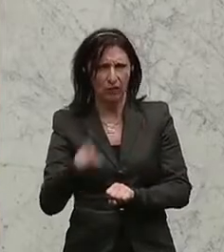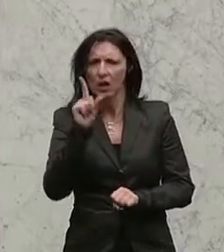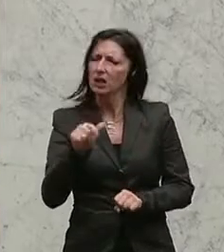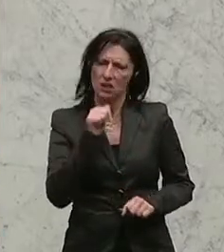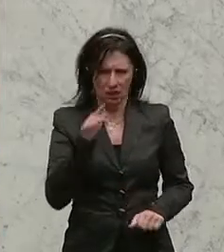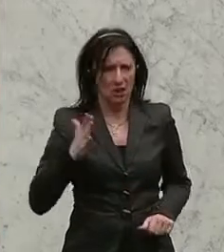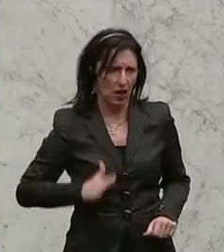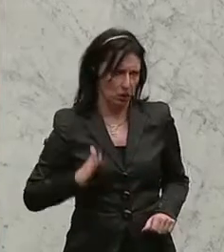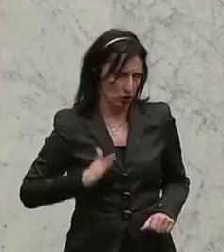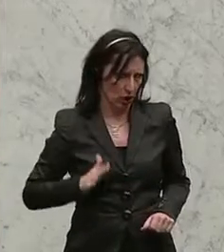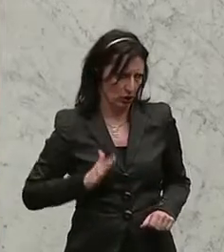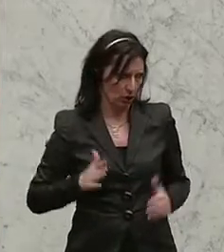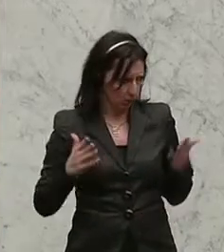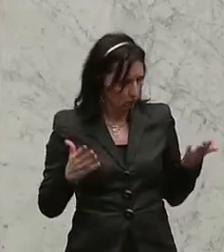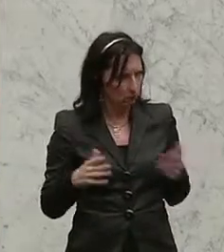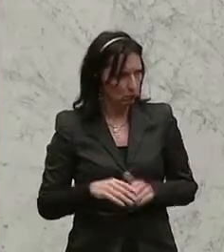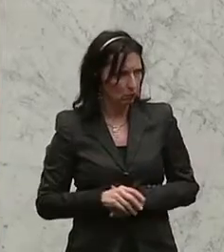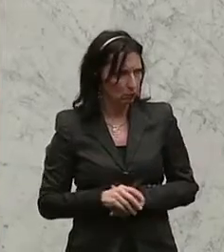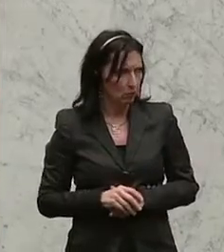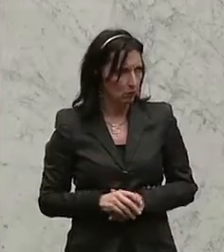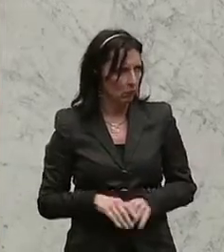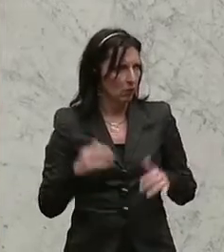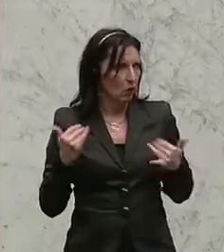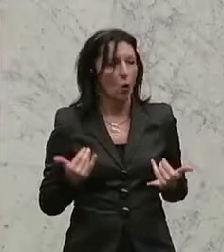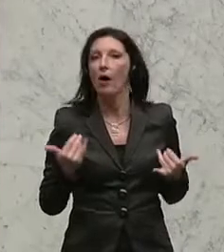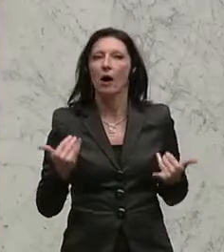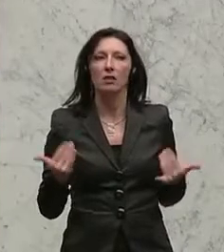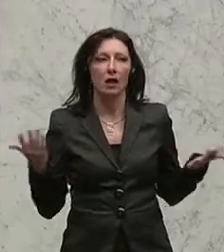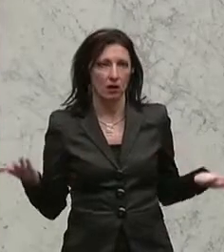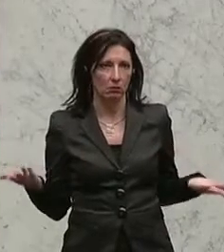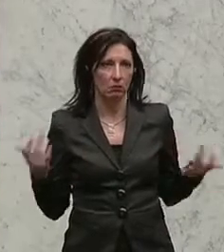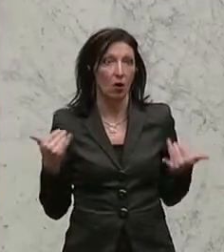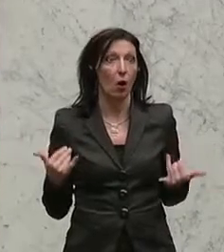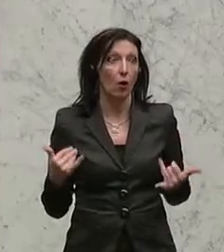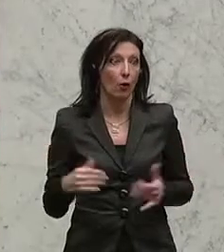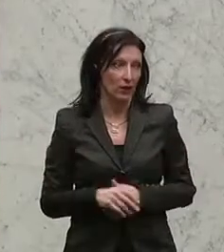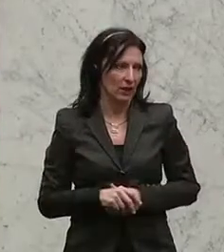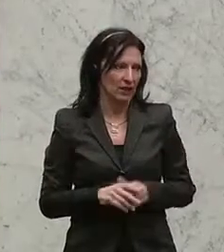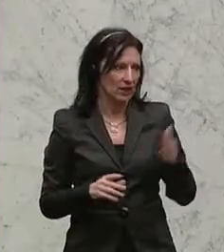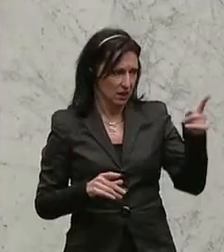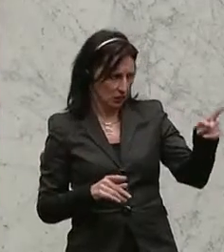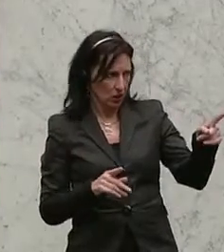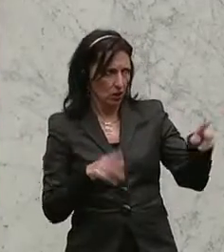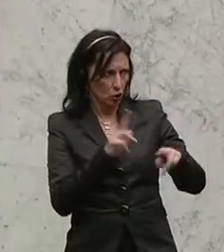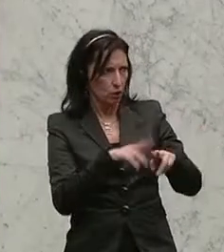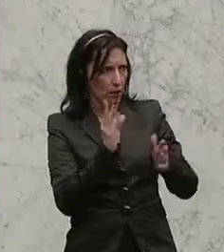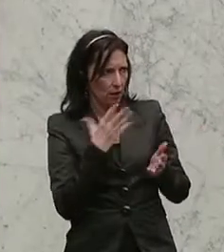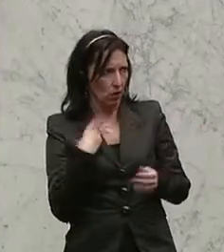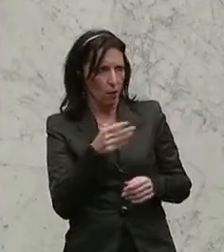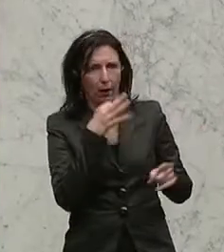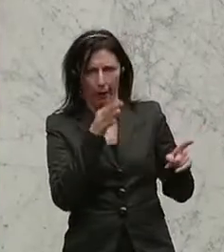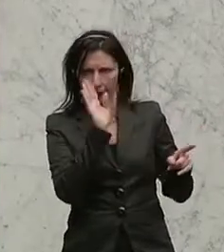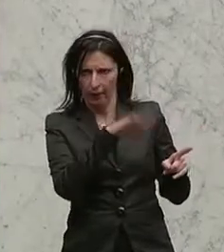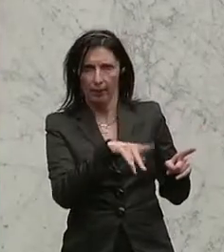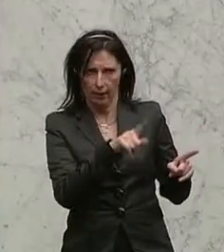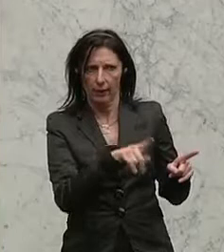es ist heute es ist heute es ist heute sie kommen noch einmal trauen deswegen kommen sie